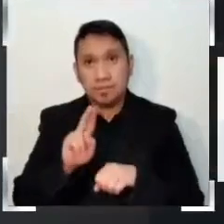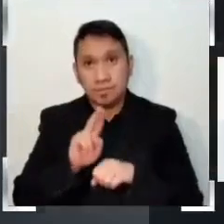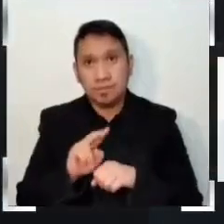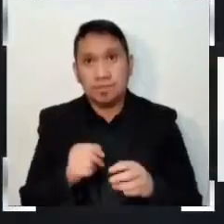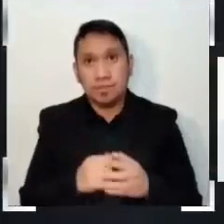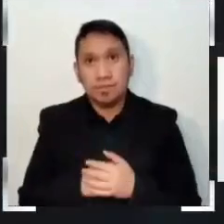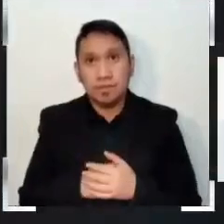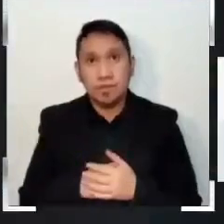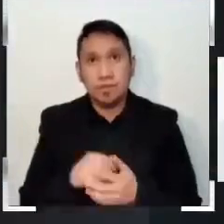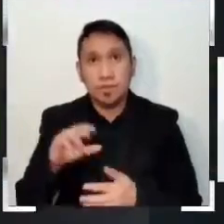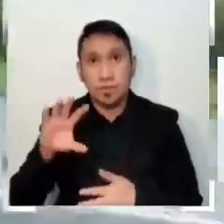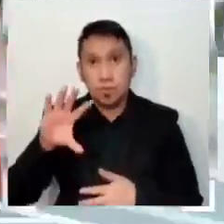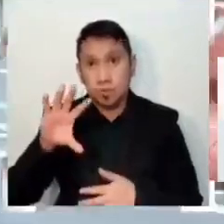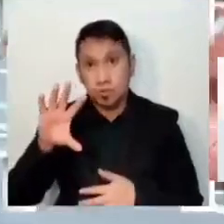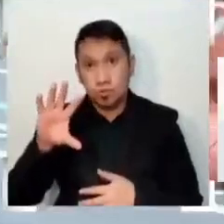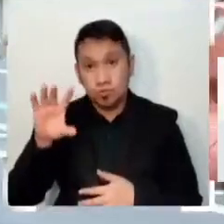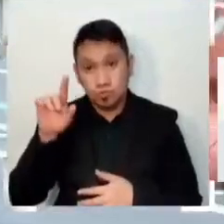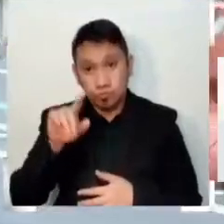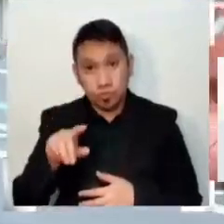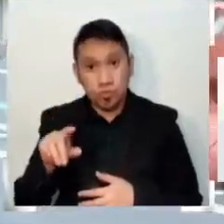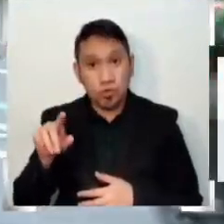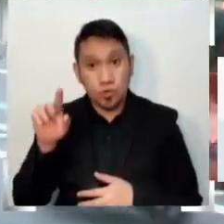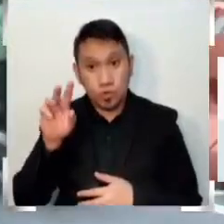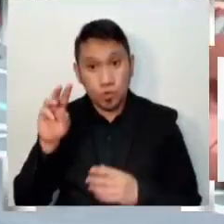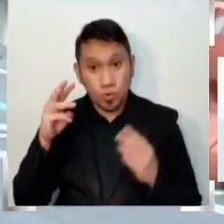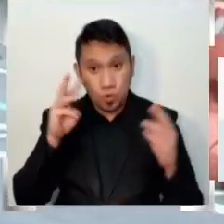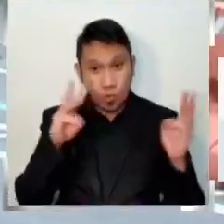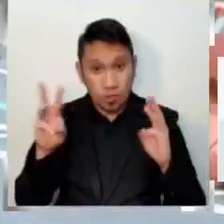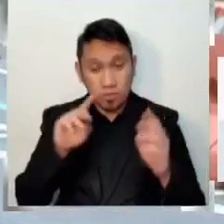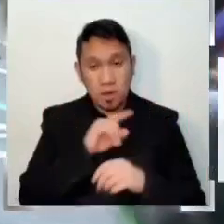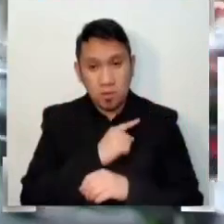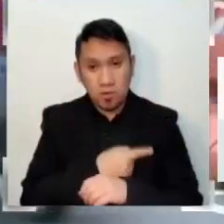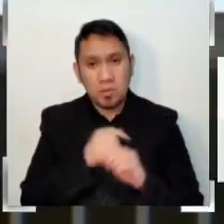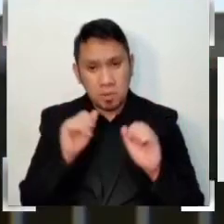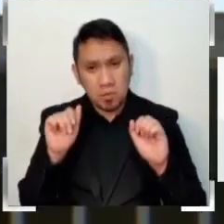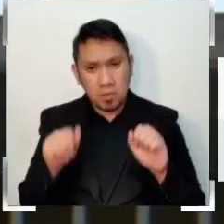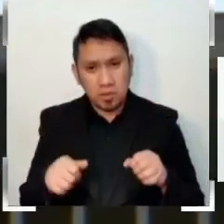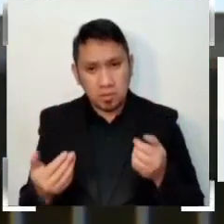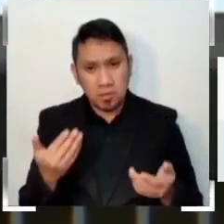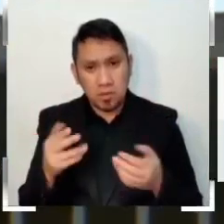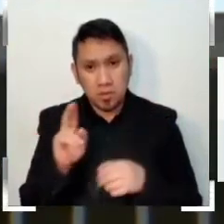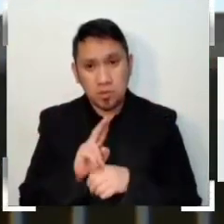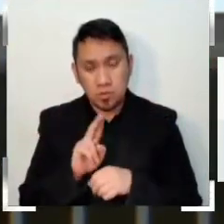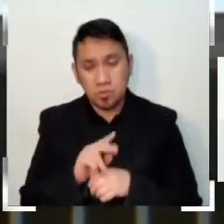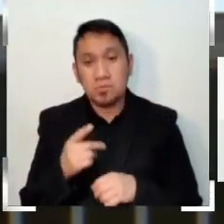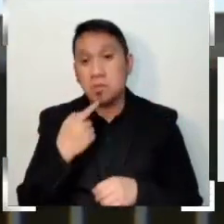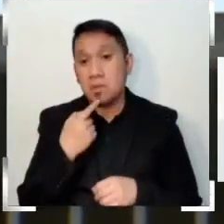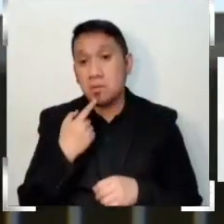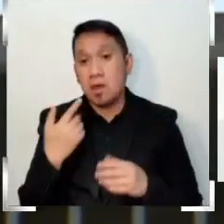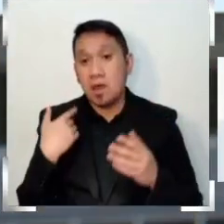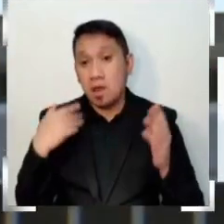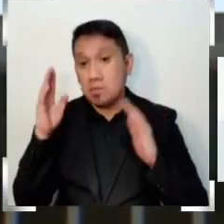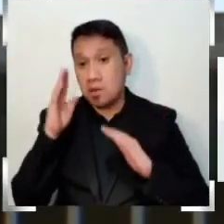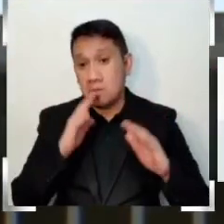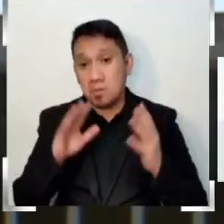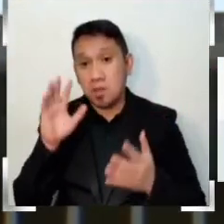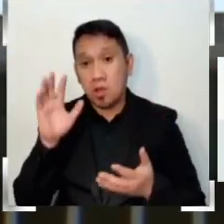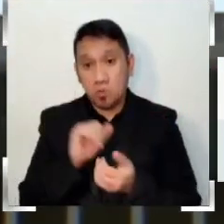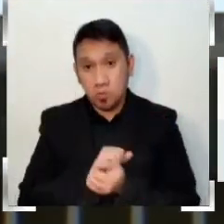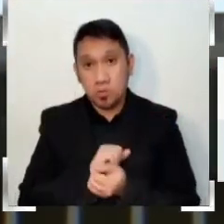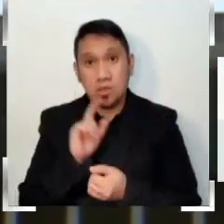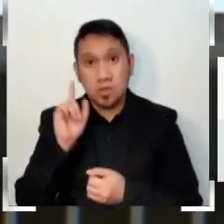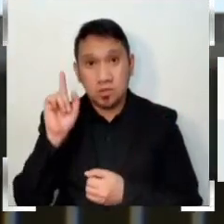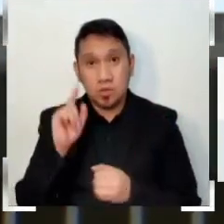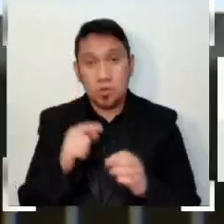pinag-aaralan nila, baka pwede rin dito. Ayon sa NGCP, nagkaroon ng problema matapos maubusan ng krudo ang orihinal